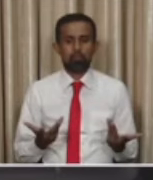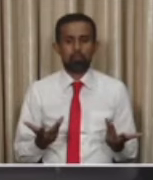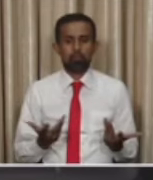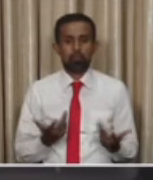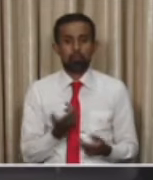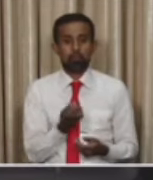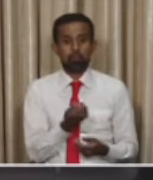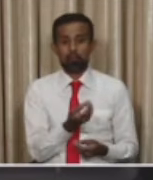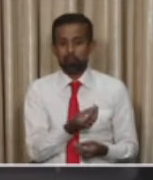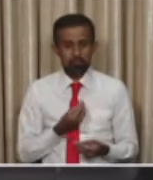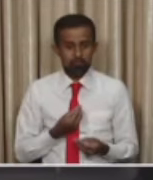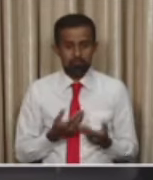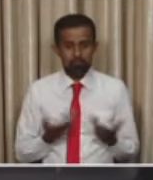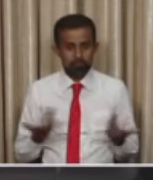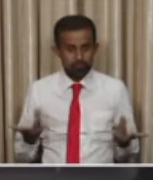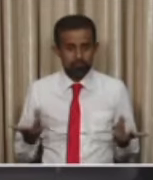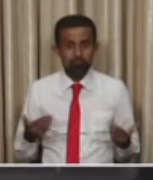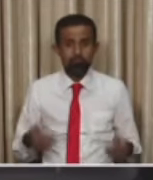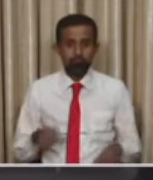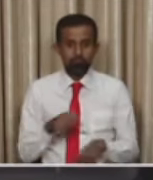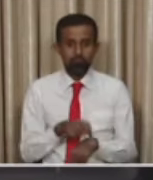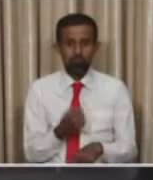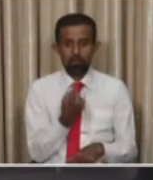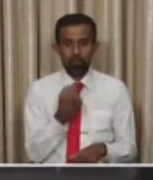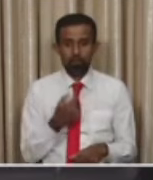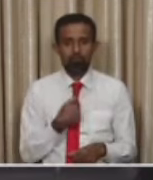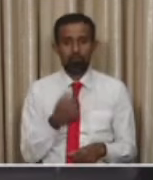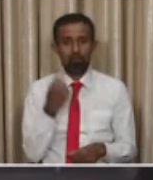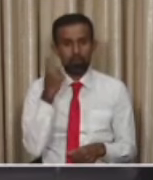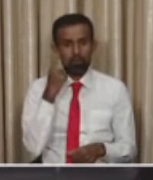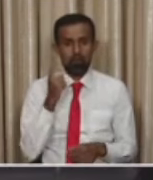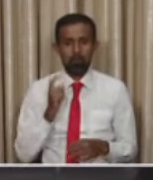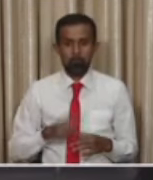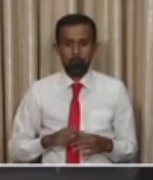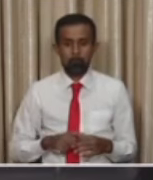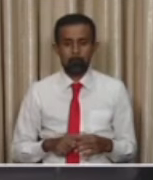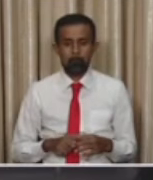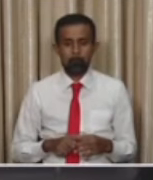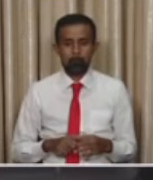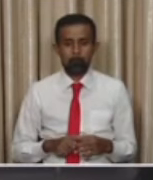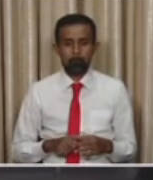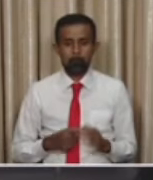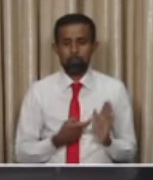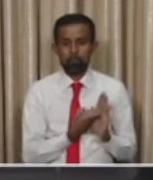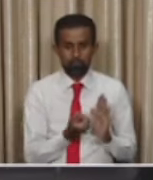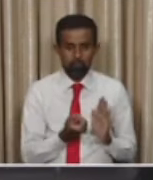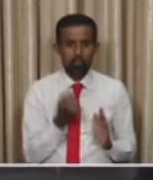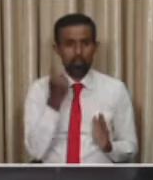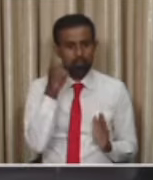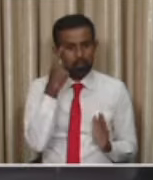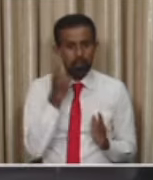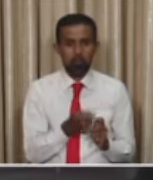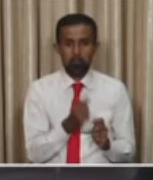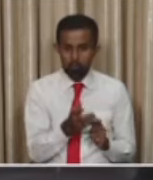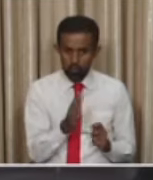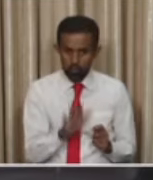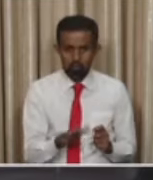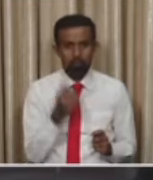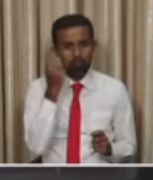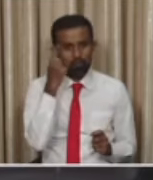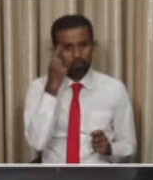එකෙන් අරගෙන නැත්නම් දැන් කියනවා නම් මට ක්‍රමයක් මම දන්නවා ප්‍රශ්නයක් තියෙනවා. මේක අනීතිකයි කියලා දන්නවා. මේක ගෙවන්න ඕනි කියලා